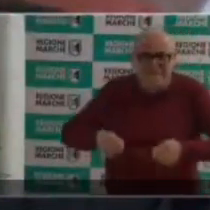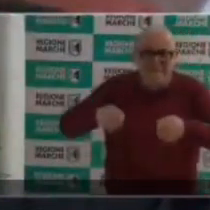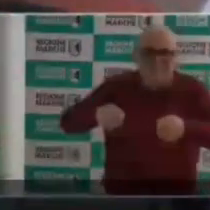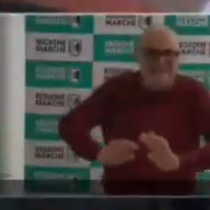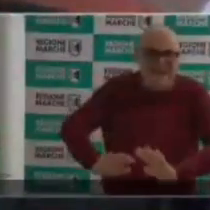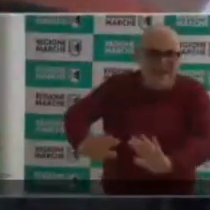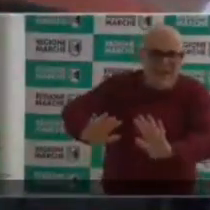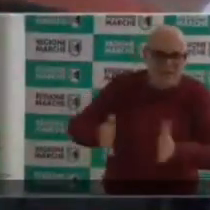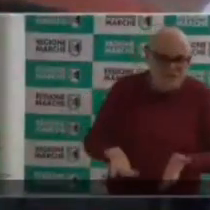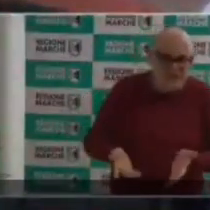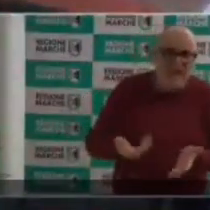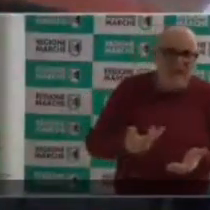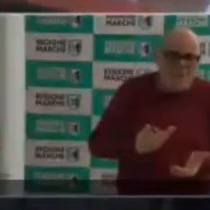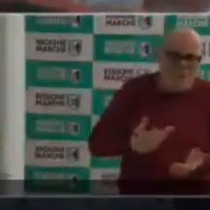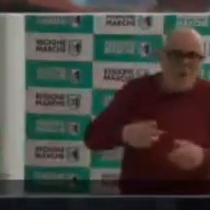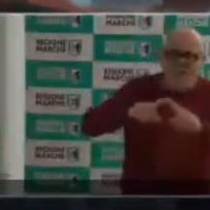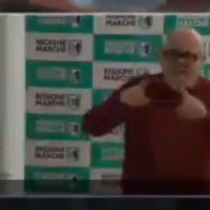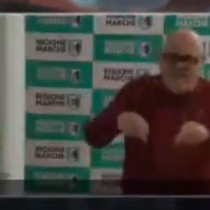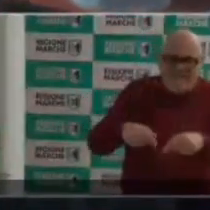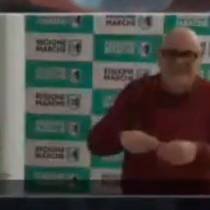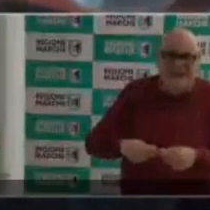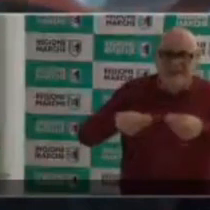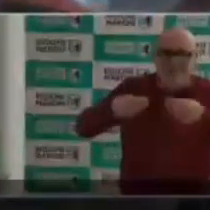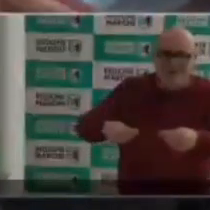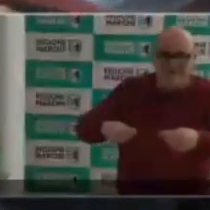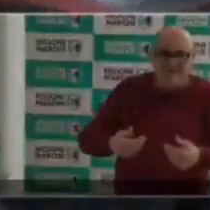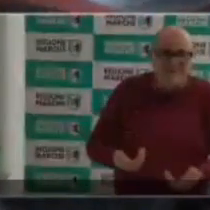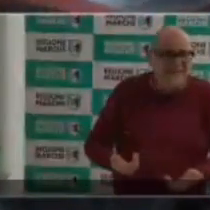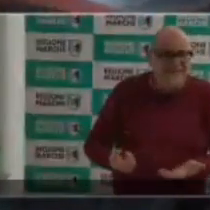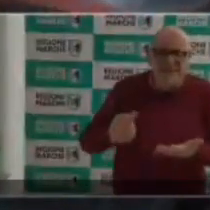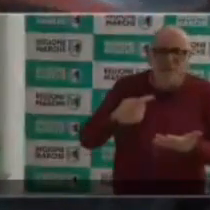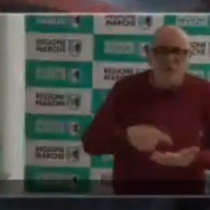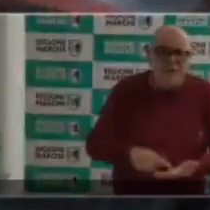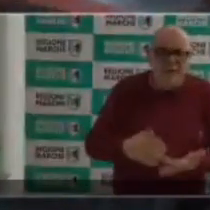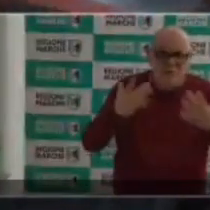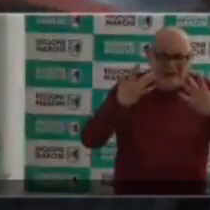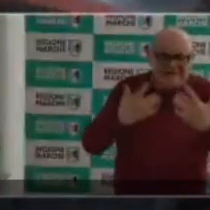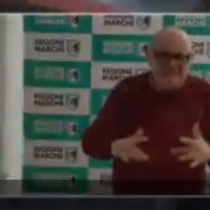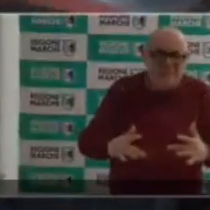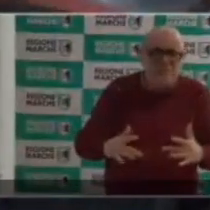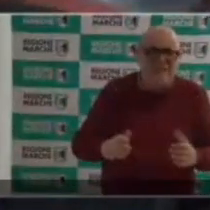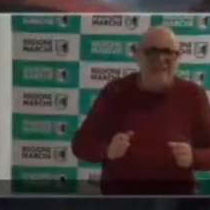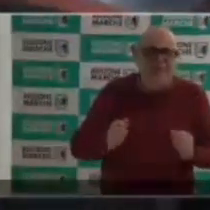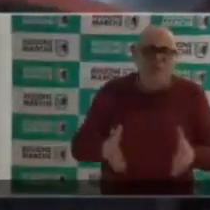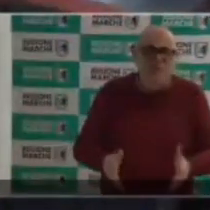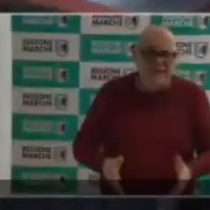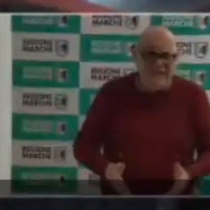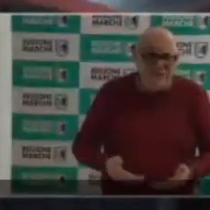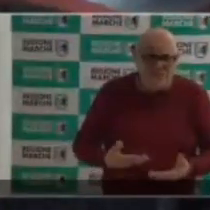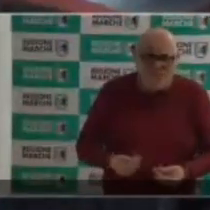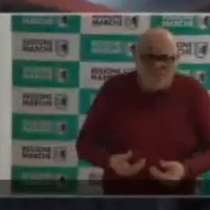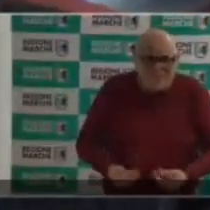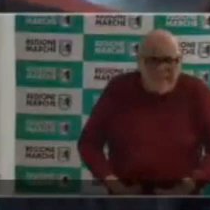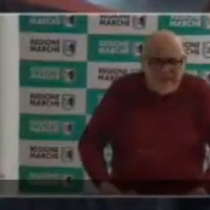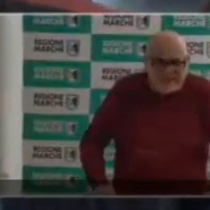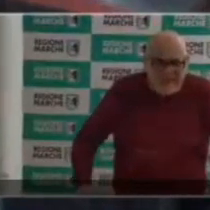insomma, le quotidianità più semplici che ci hanno riportato a un volontariato molto molto terra a terra, ma essenziale per il